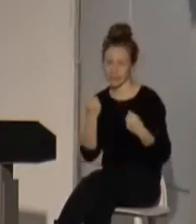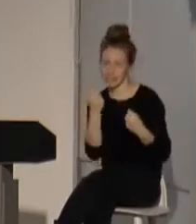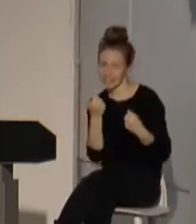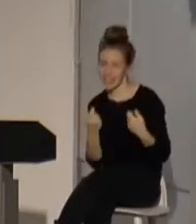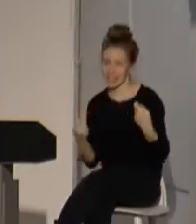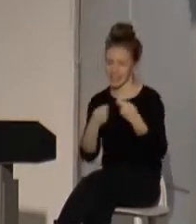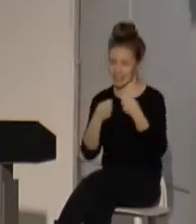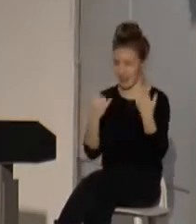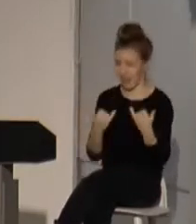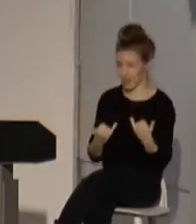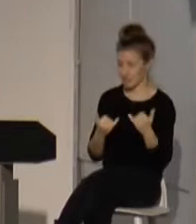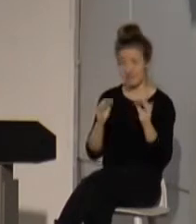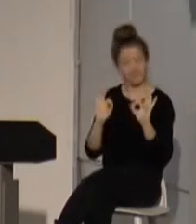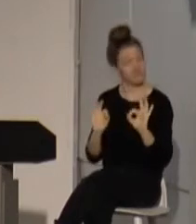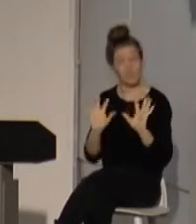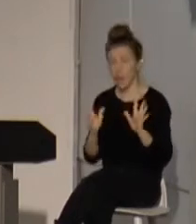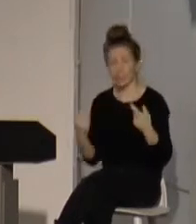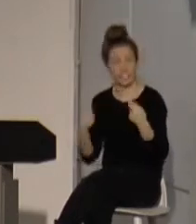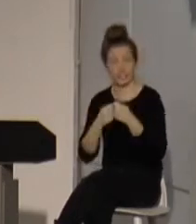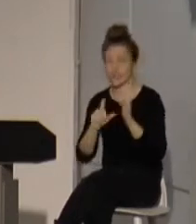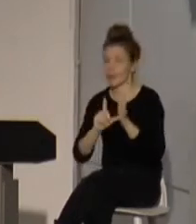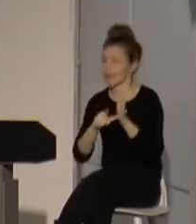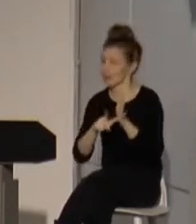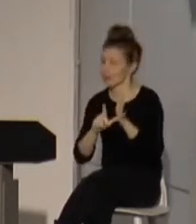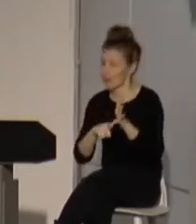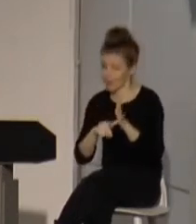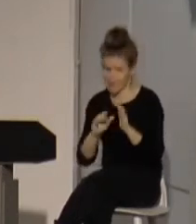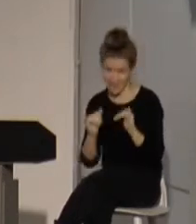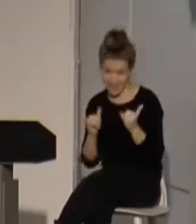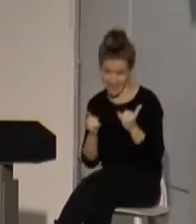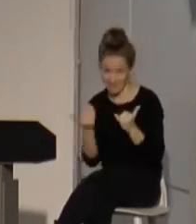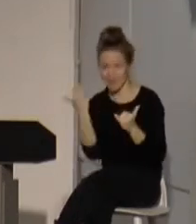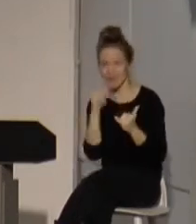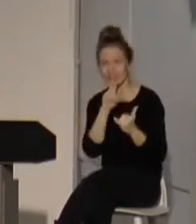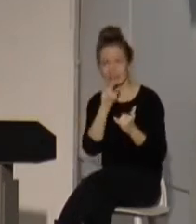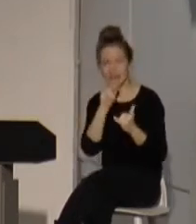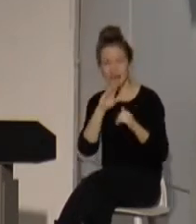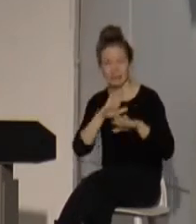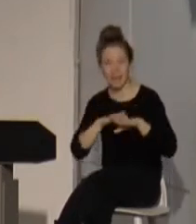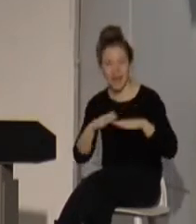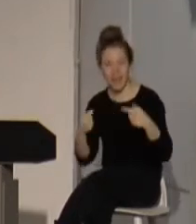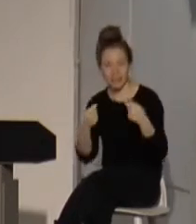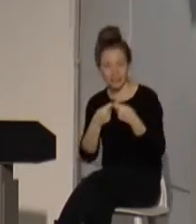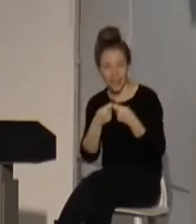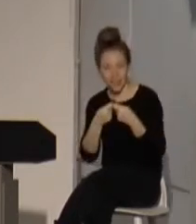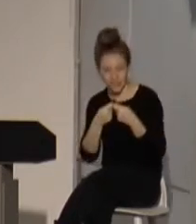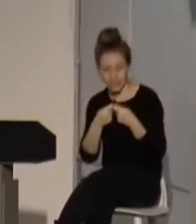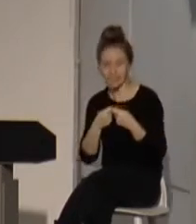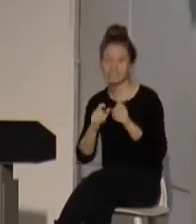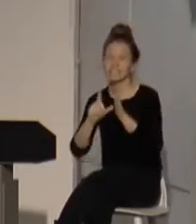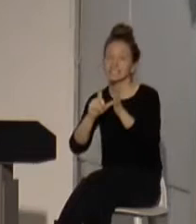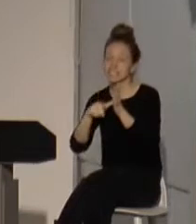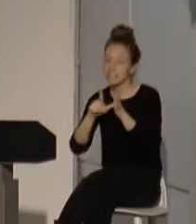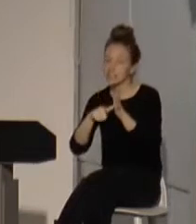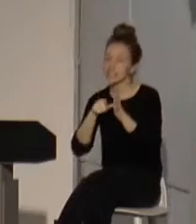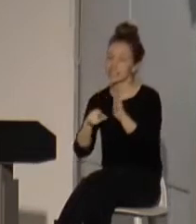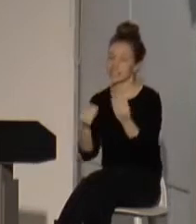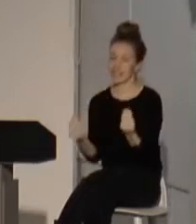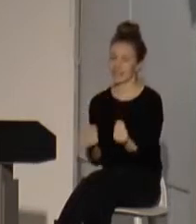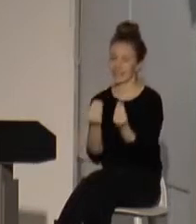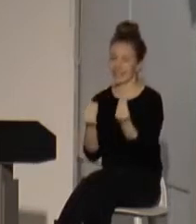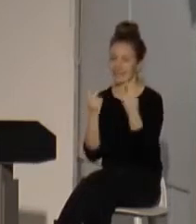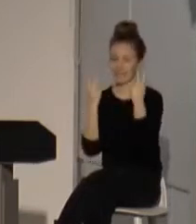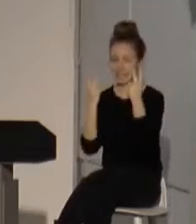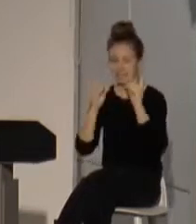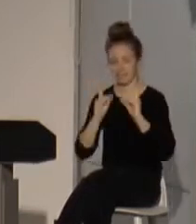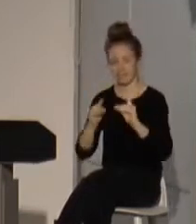להיום, היא מאוד, מאוד קשורה לטכנולוגיה. כן, אם דיברתי קודם על הקשר, אז טכנולוגיה היא איזשהו אמצעי מאוד מרכזי